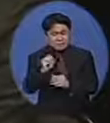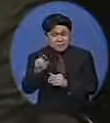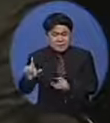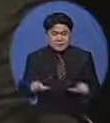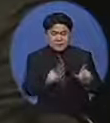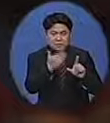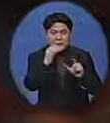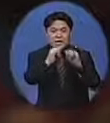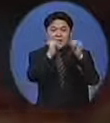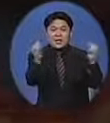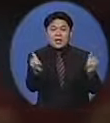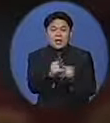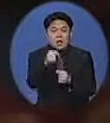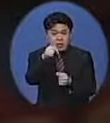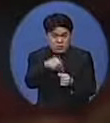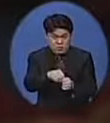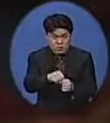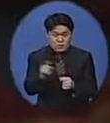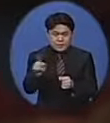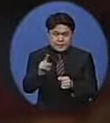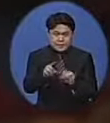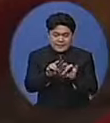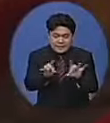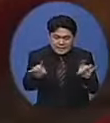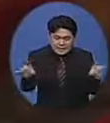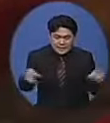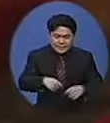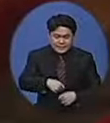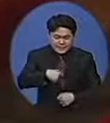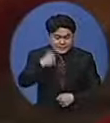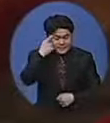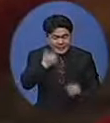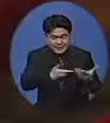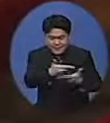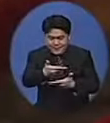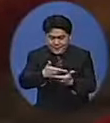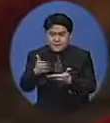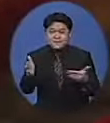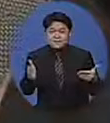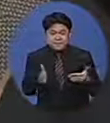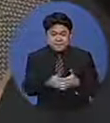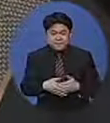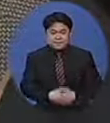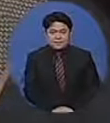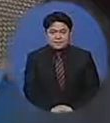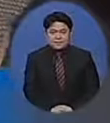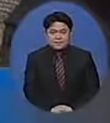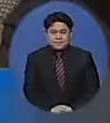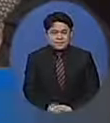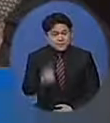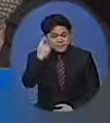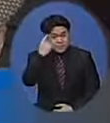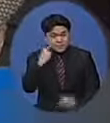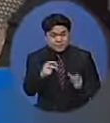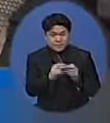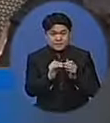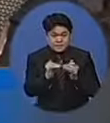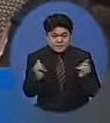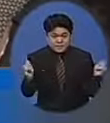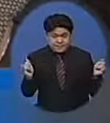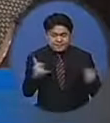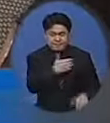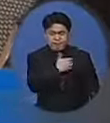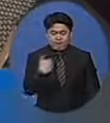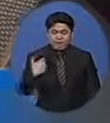있는 사회를 만들기 위해 각자 솔직한 생각을 나누는 자리가 마련됐습니다. 우리 정신장애인들이 자신감을